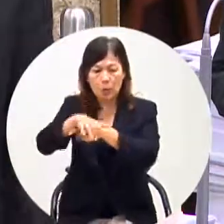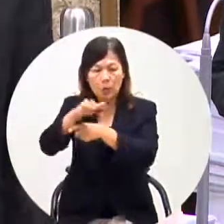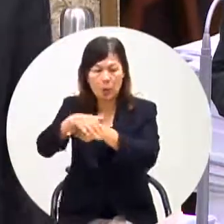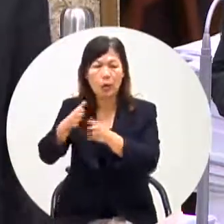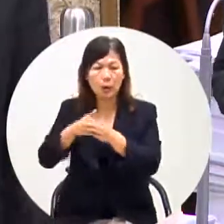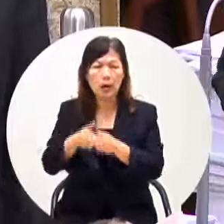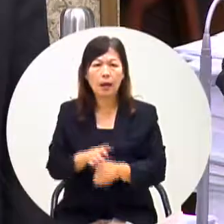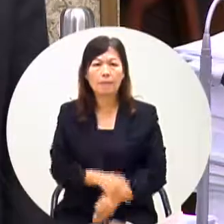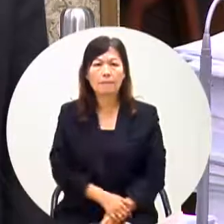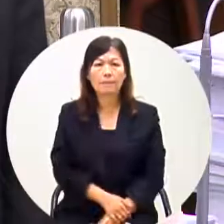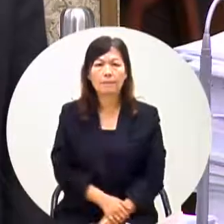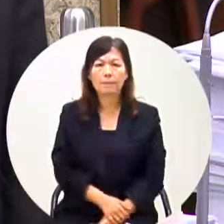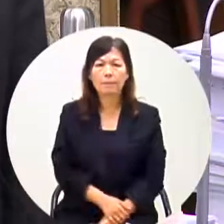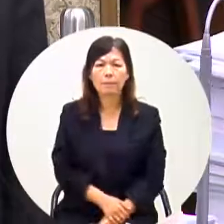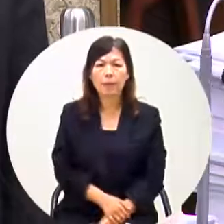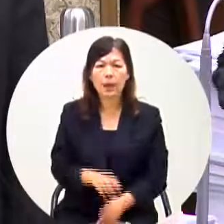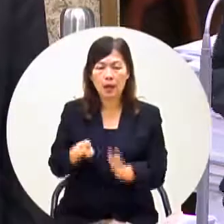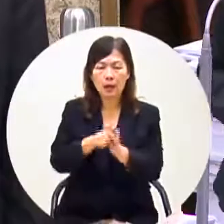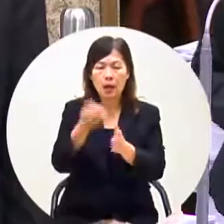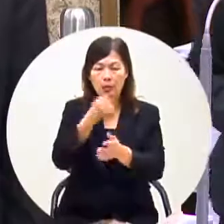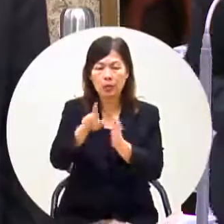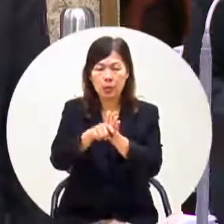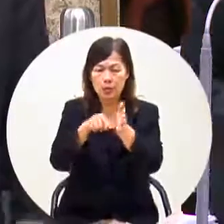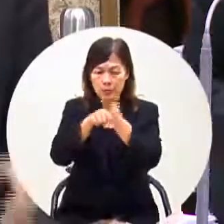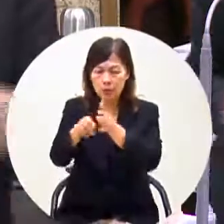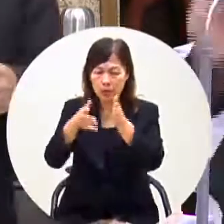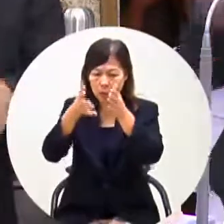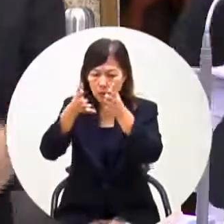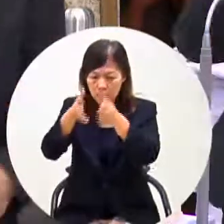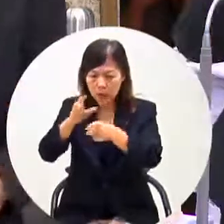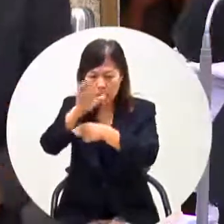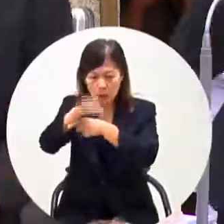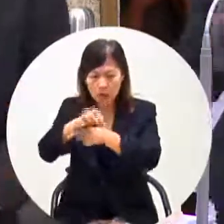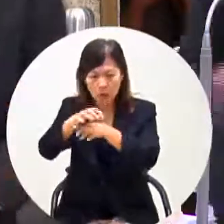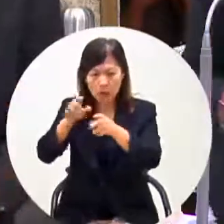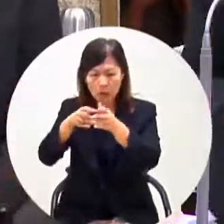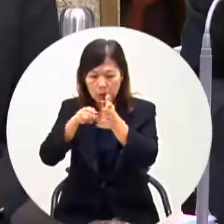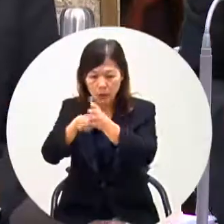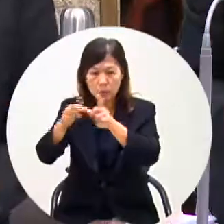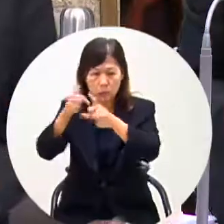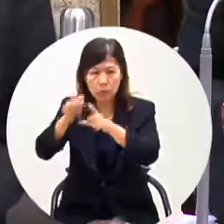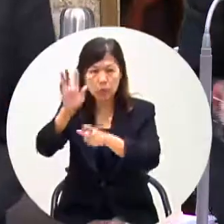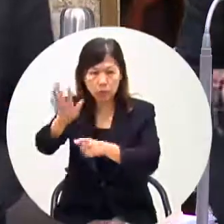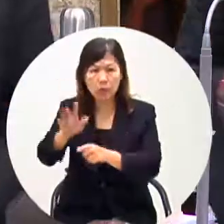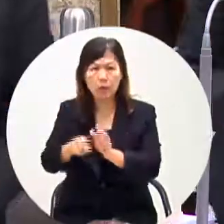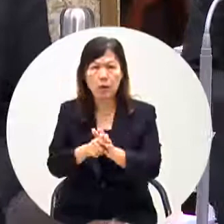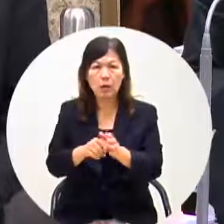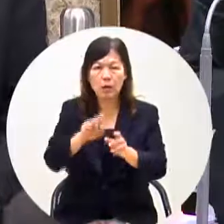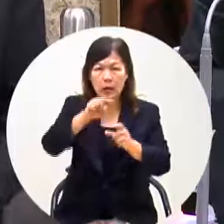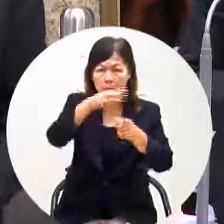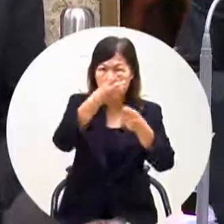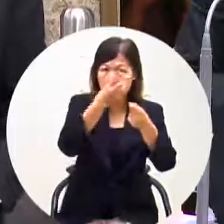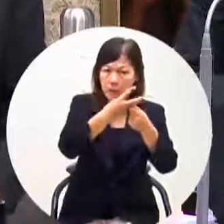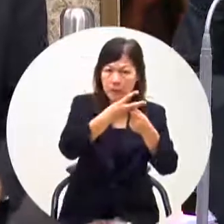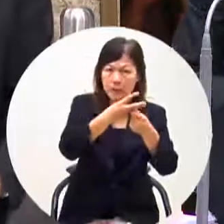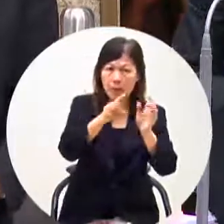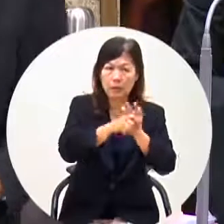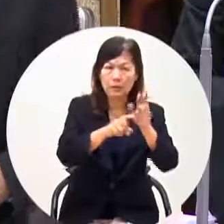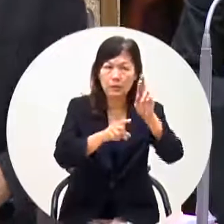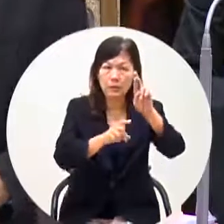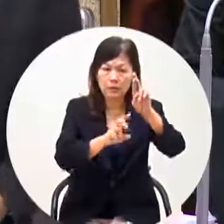农业专区，予伊规划伫迄带啊。第二，就是103年12月25日地质调查，